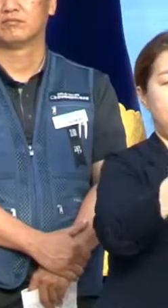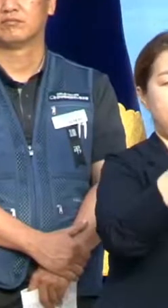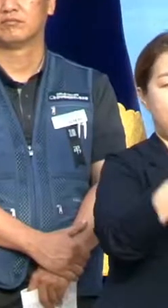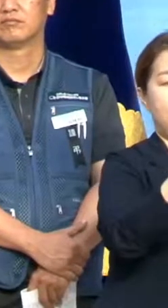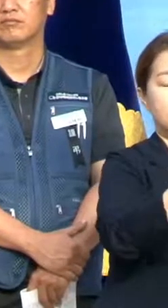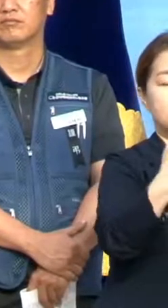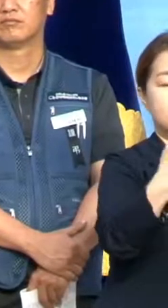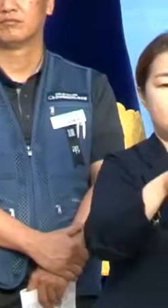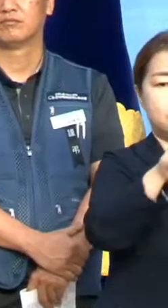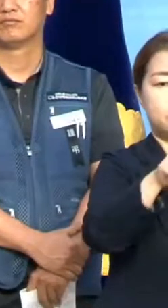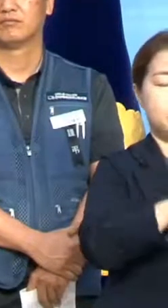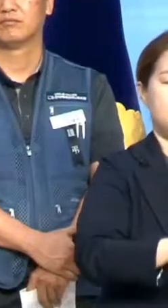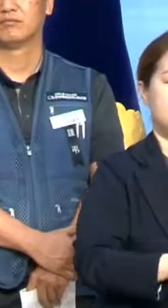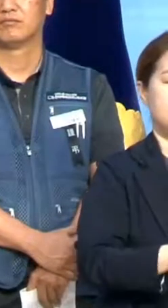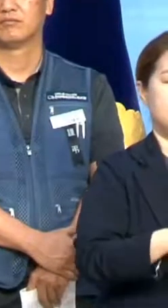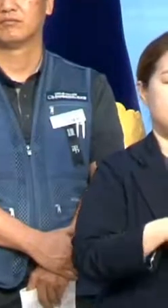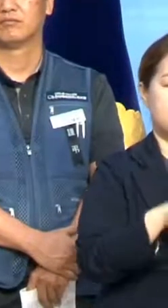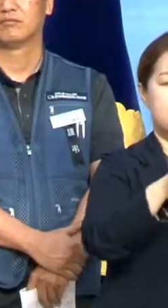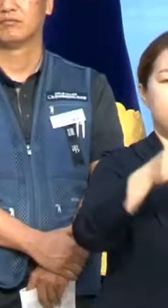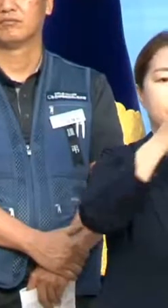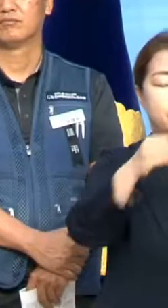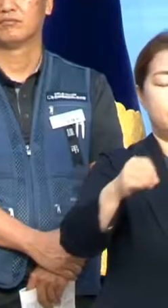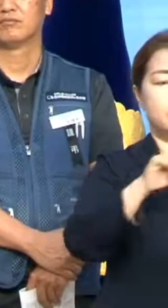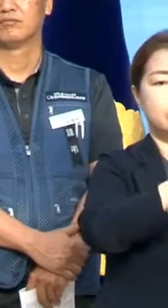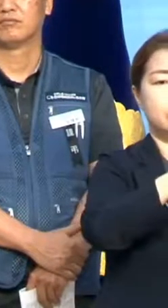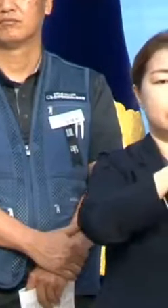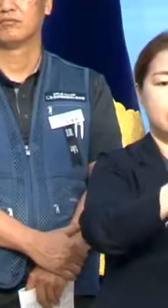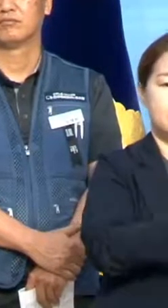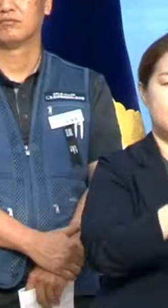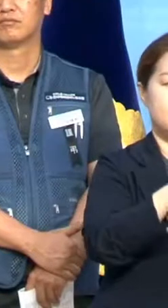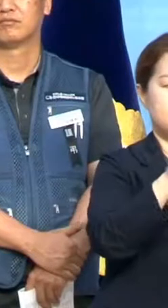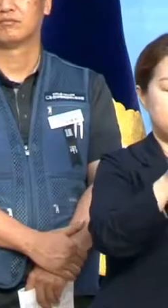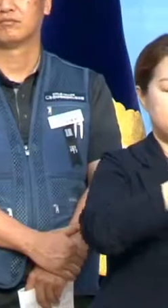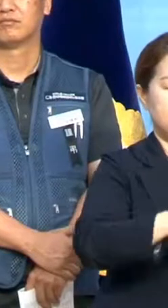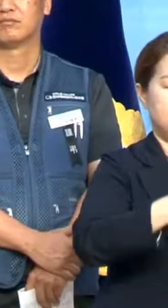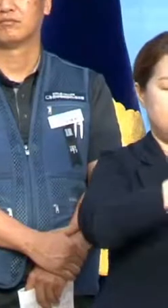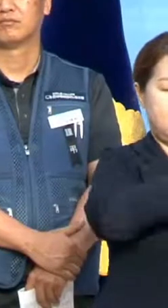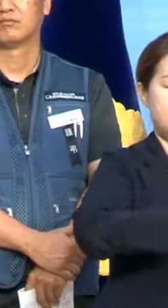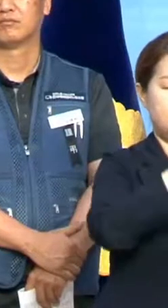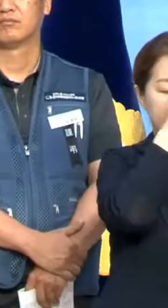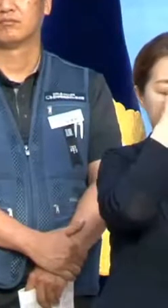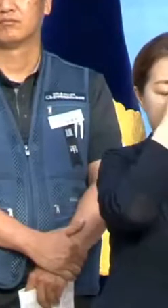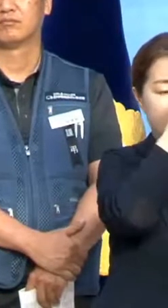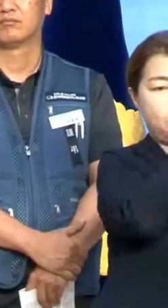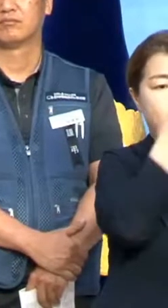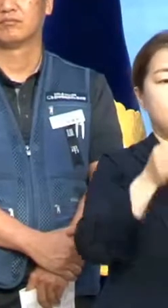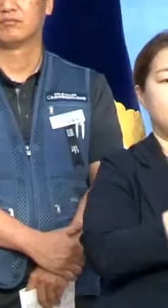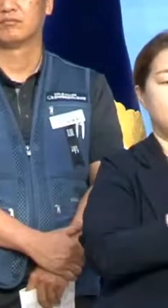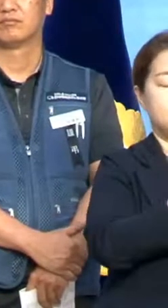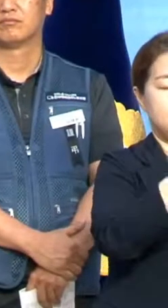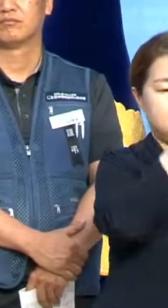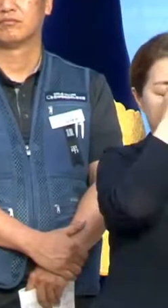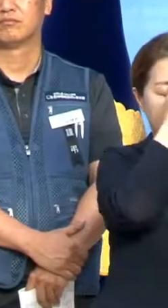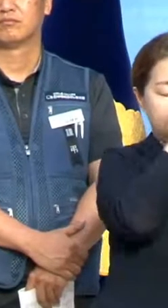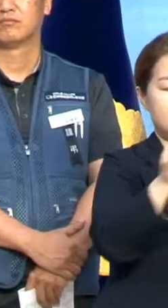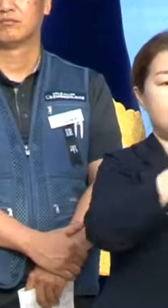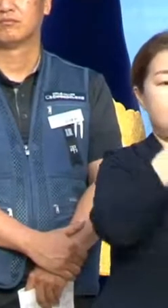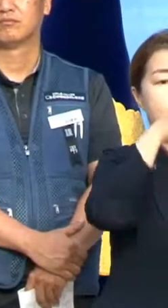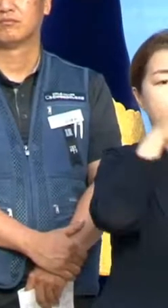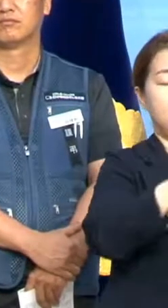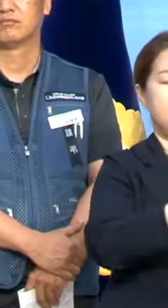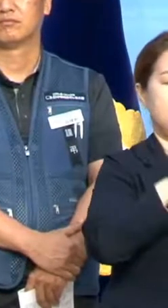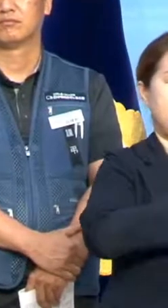26.6% 에 달하는 41번 인해 심혈관계 질환으로 확인되었습니다 질병사망 자 18 명 모두가 내